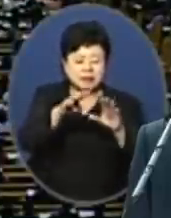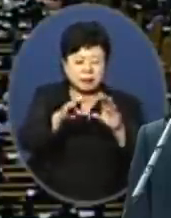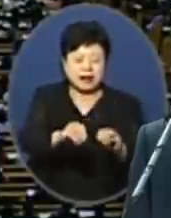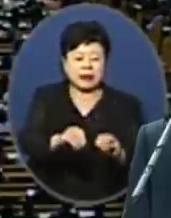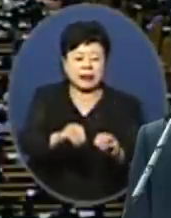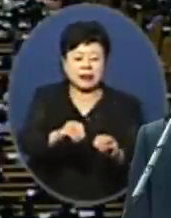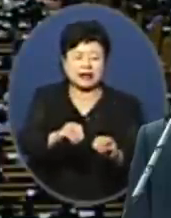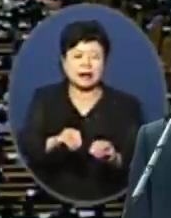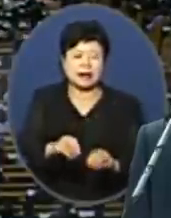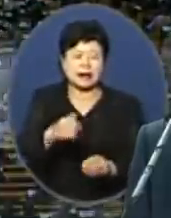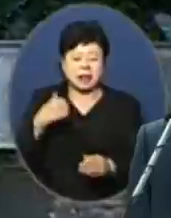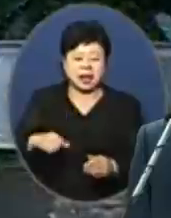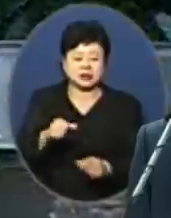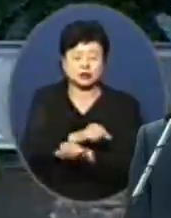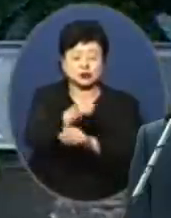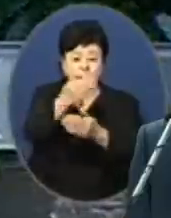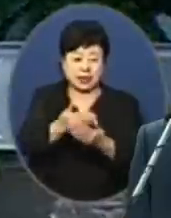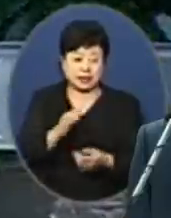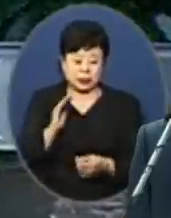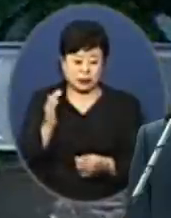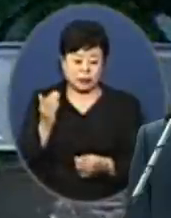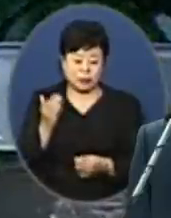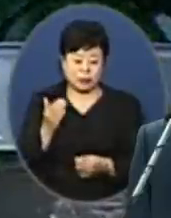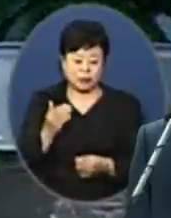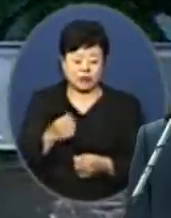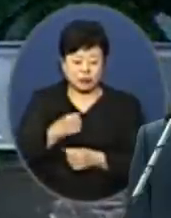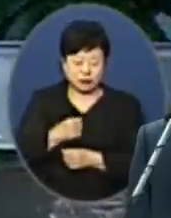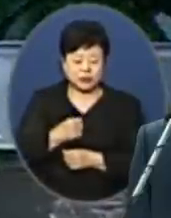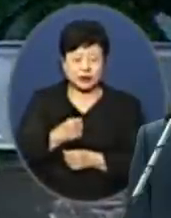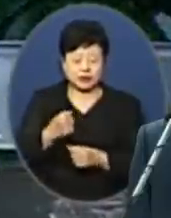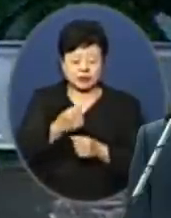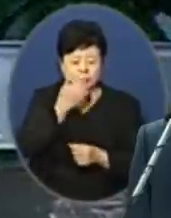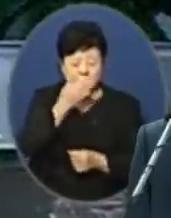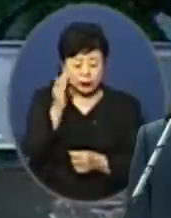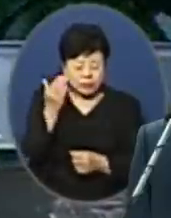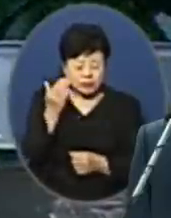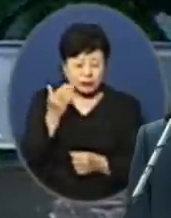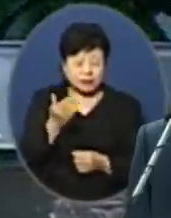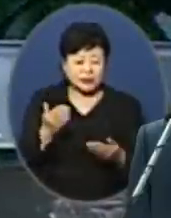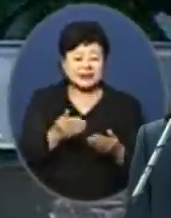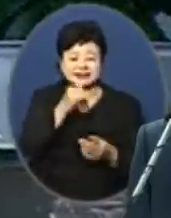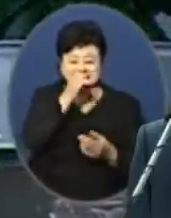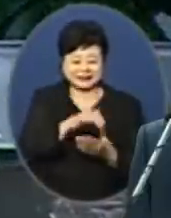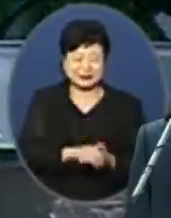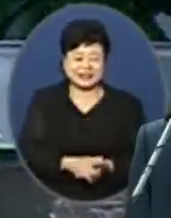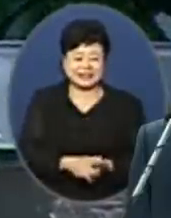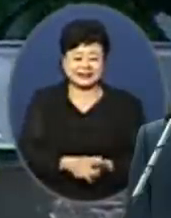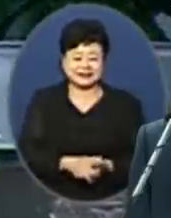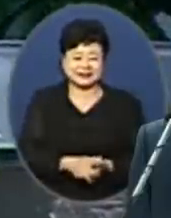아들이 용서를 받고 다시 군대에서 복무할 수 있게 되었다는 글을 읽어본 적이 있습니다.